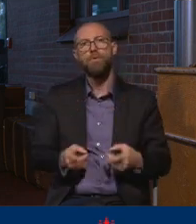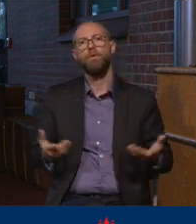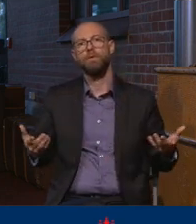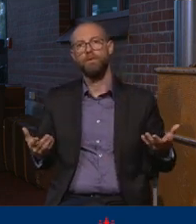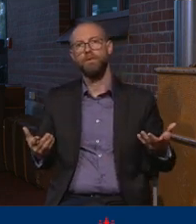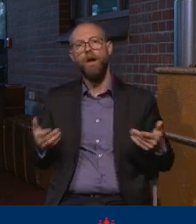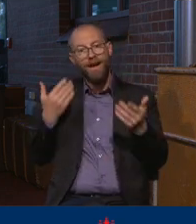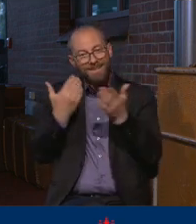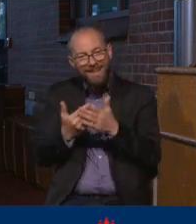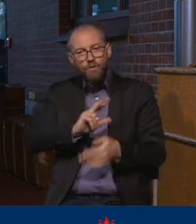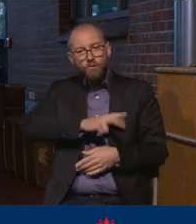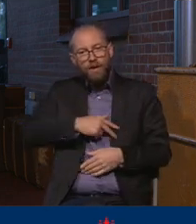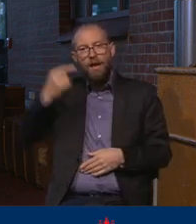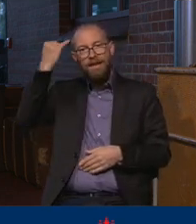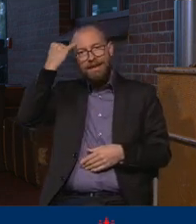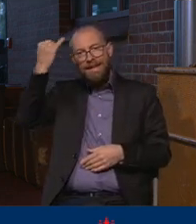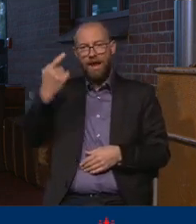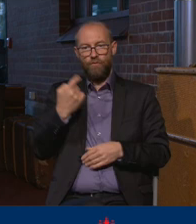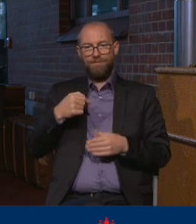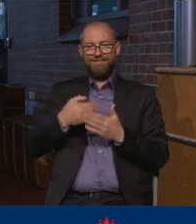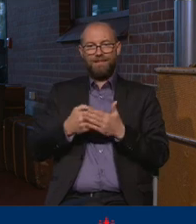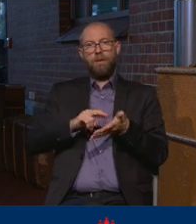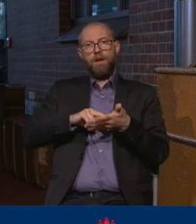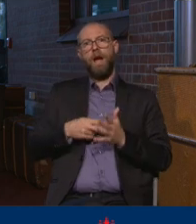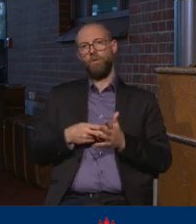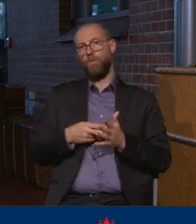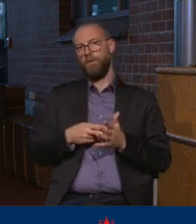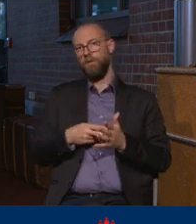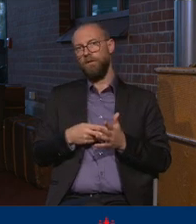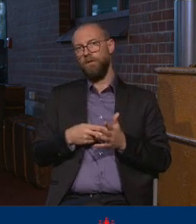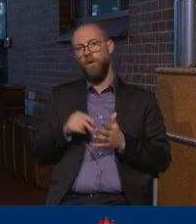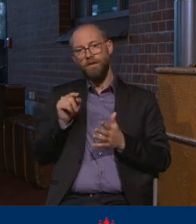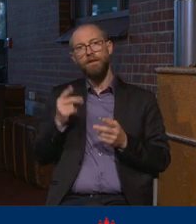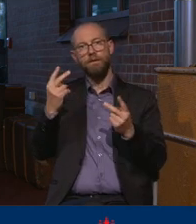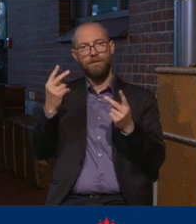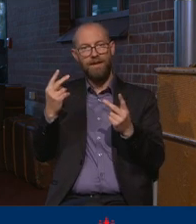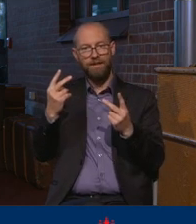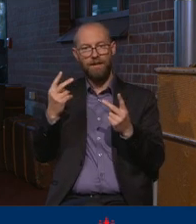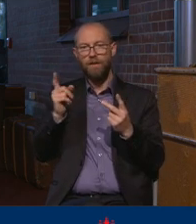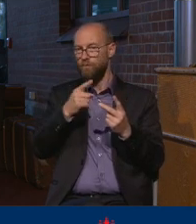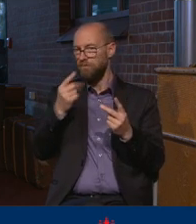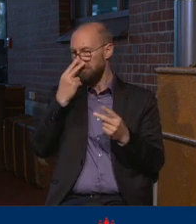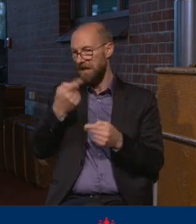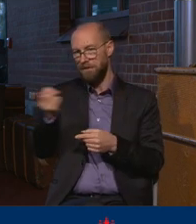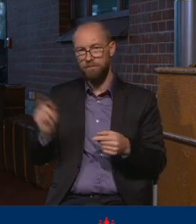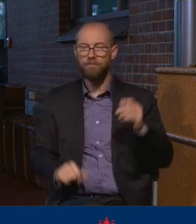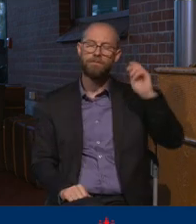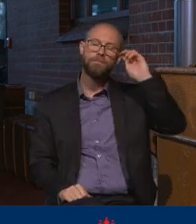hinter dieser planung steht und das ist glaube ich wichtig das zu erkennen